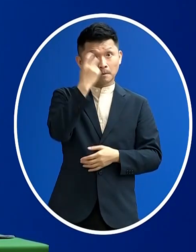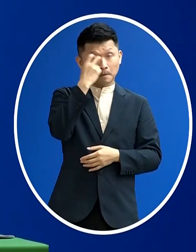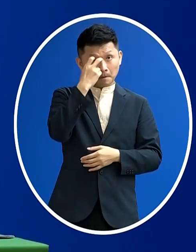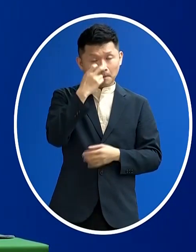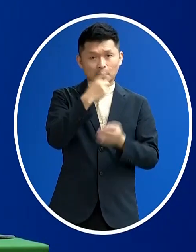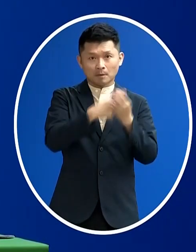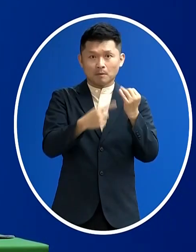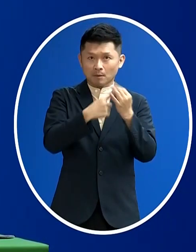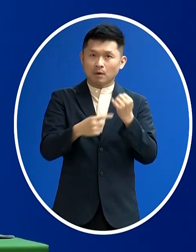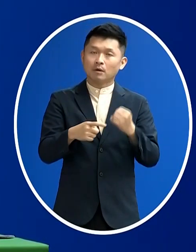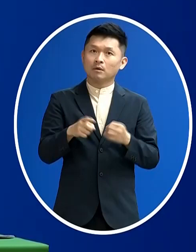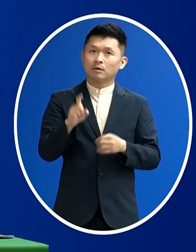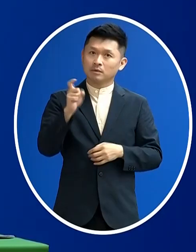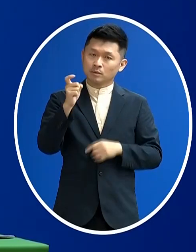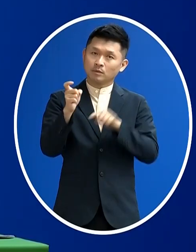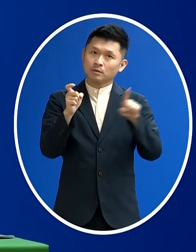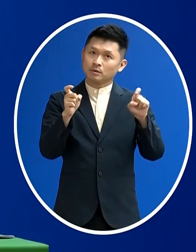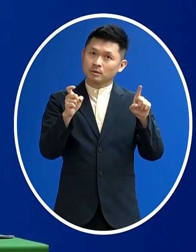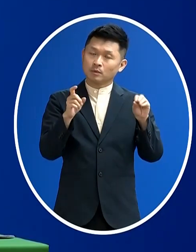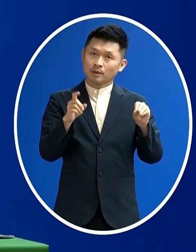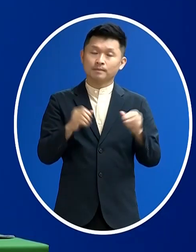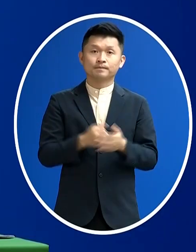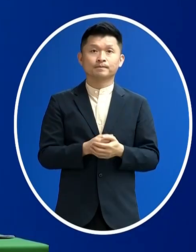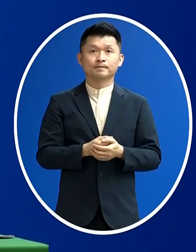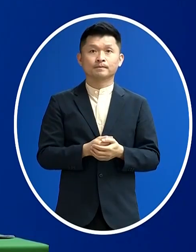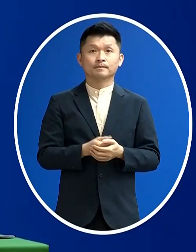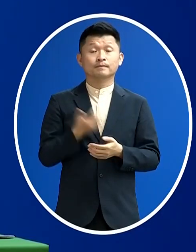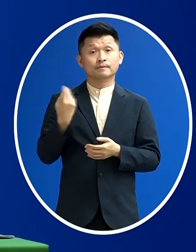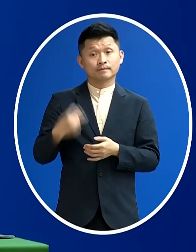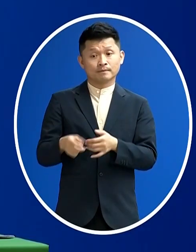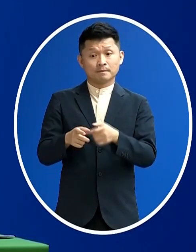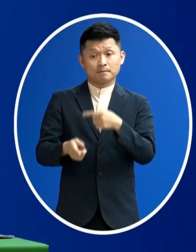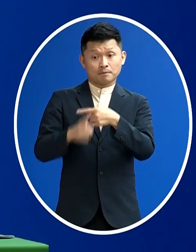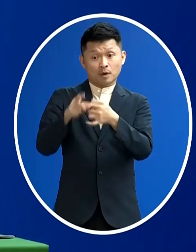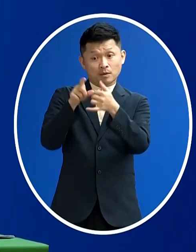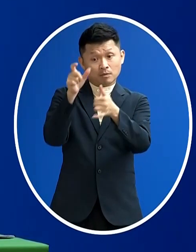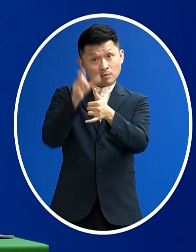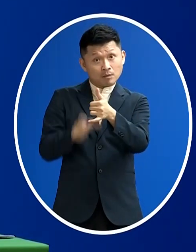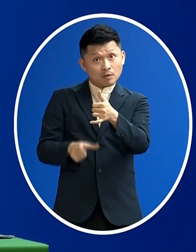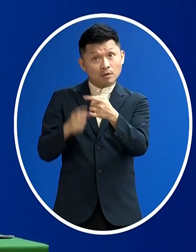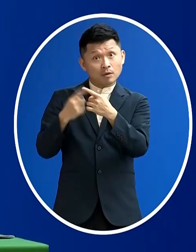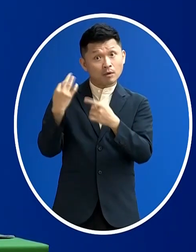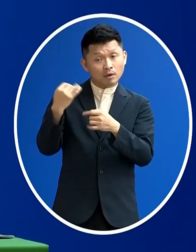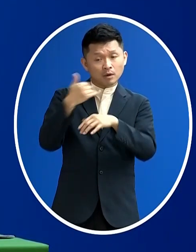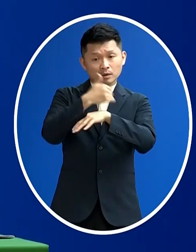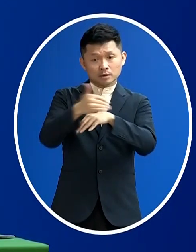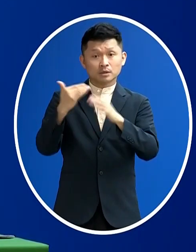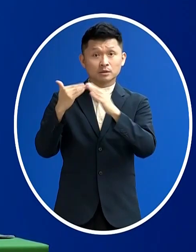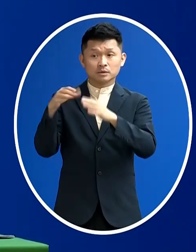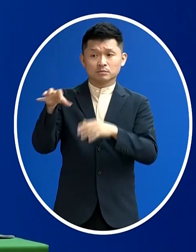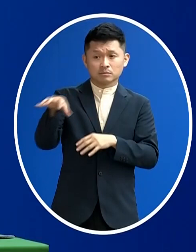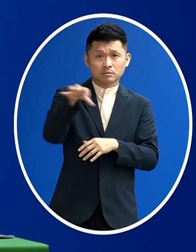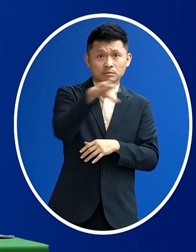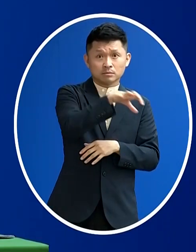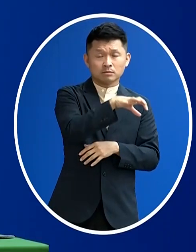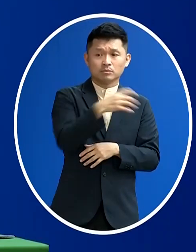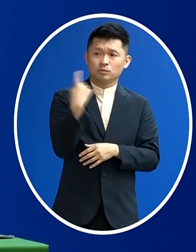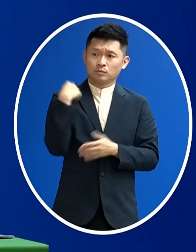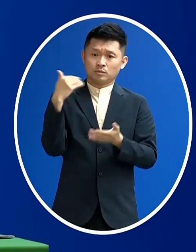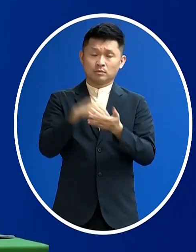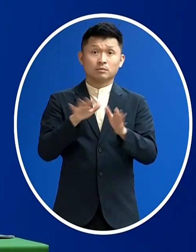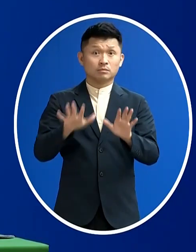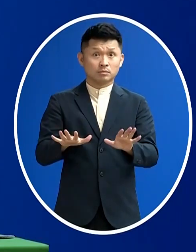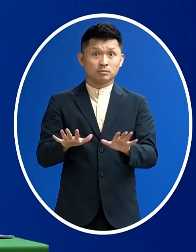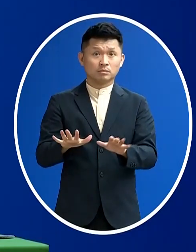那个案数的部分则是如刚刚指挥官所讲的，大概几乎所有的县市都是从昨天到今天